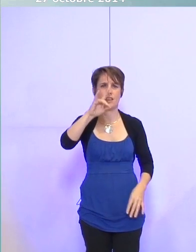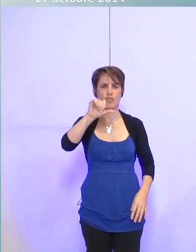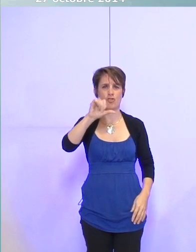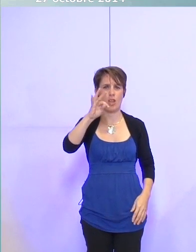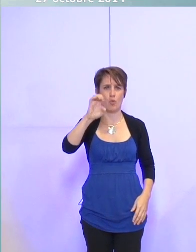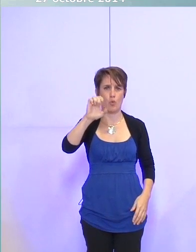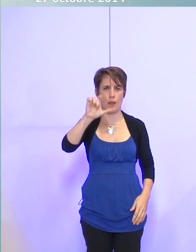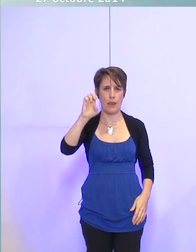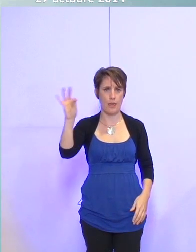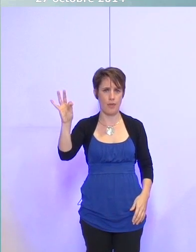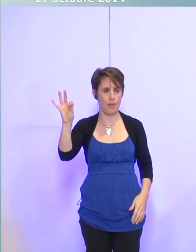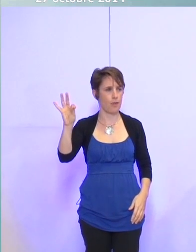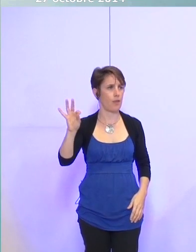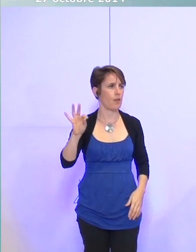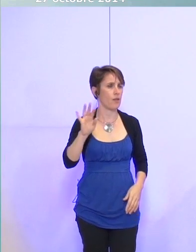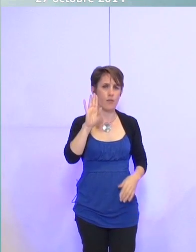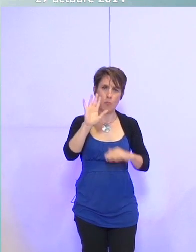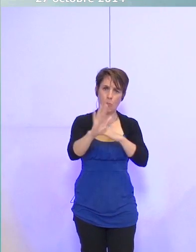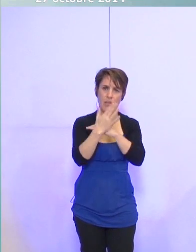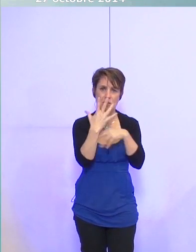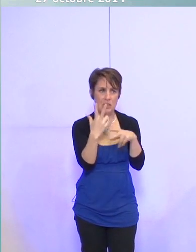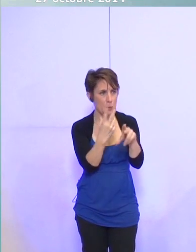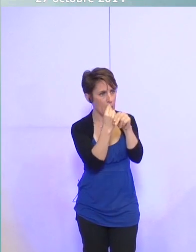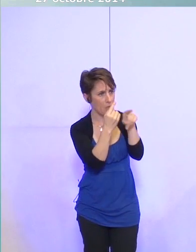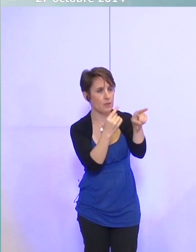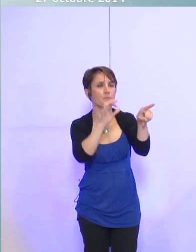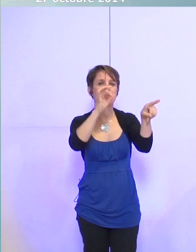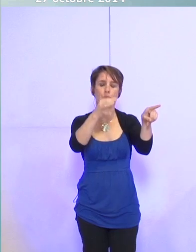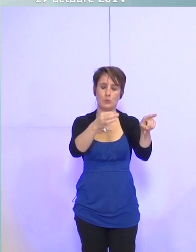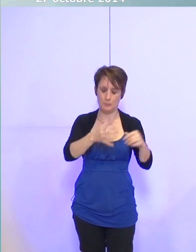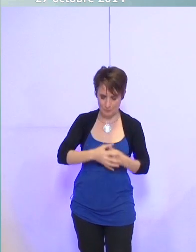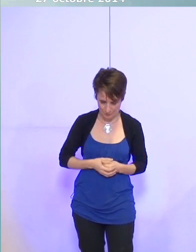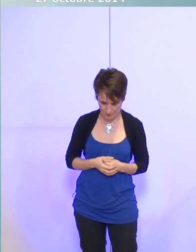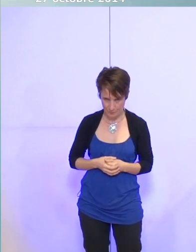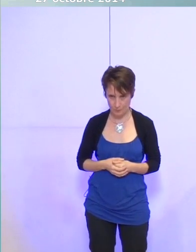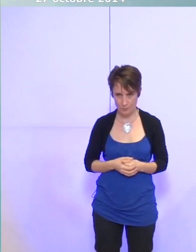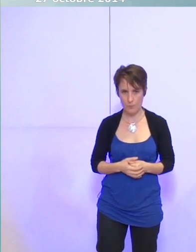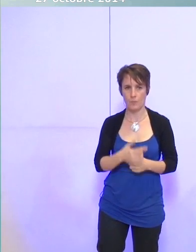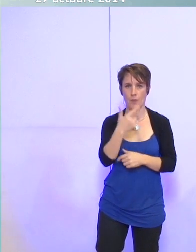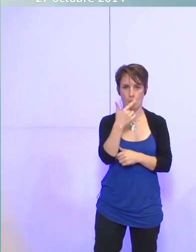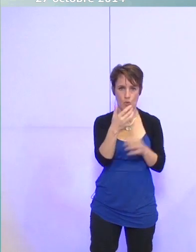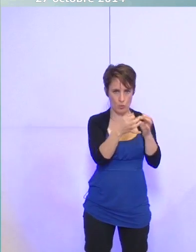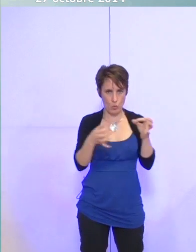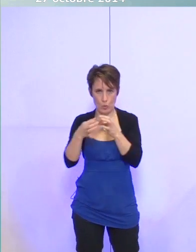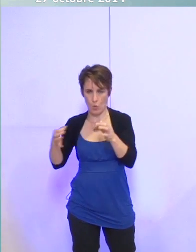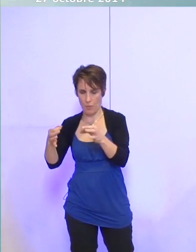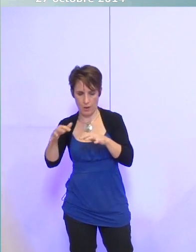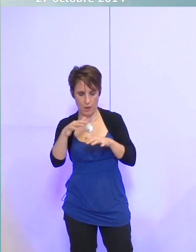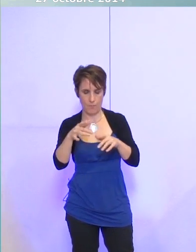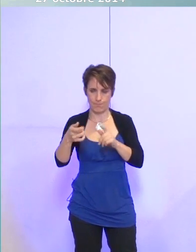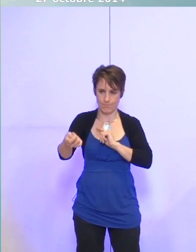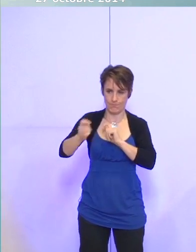rapide. Donc deux régularisations foncières, une de 65 mètres carrés sur